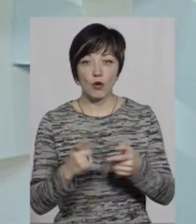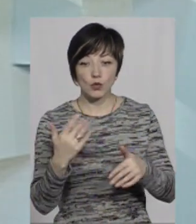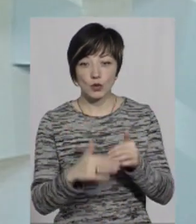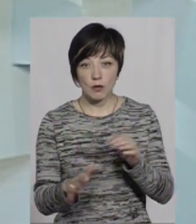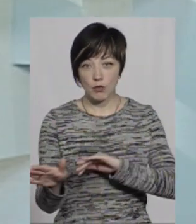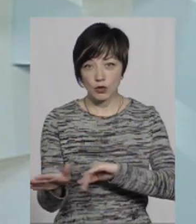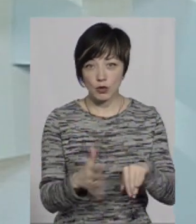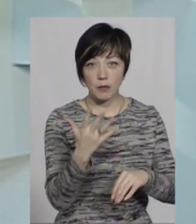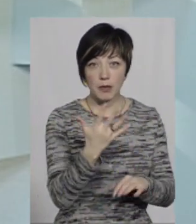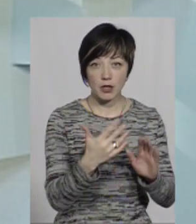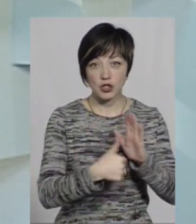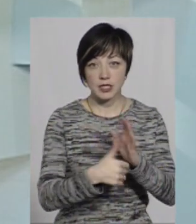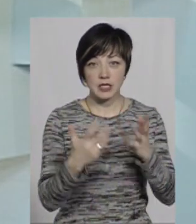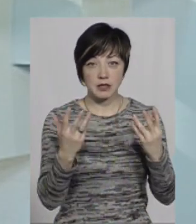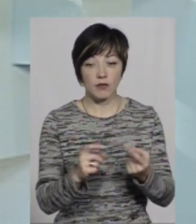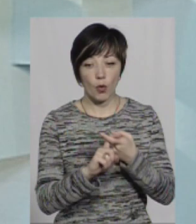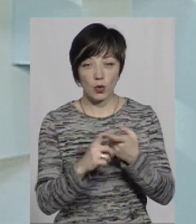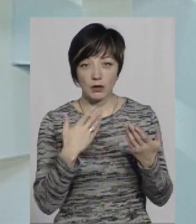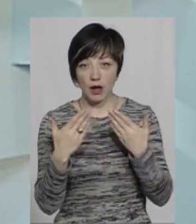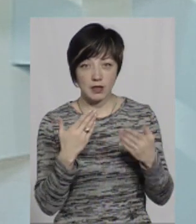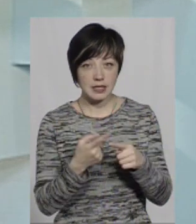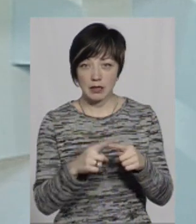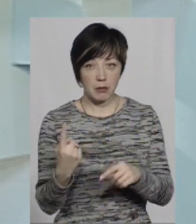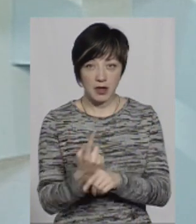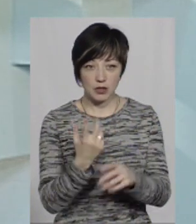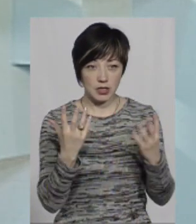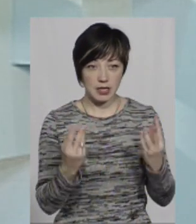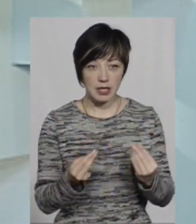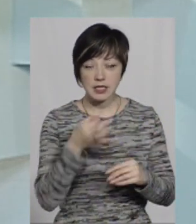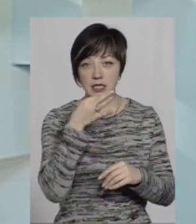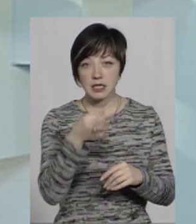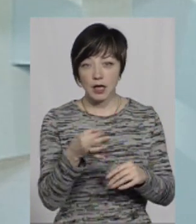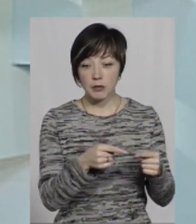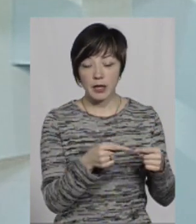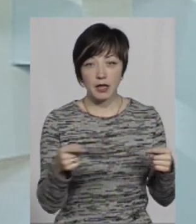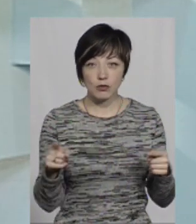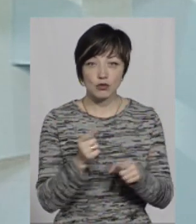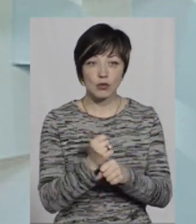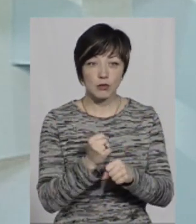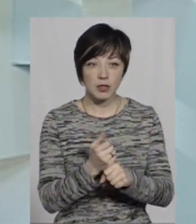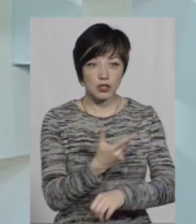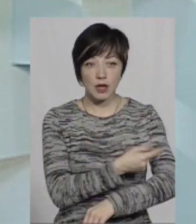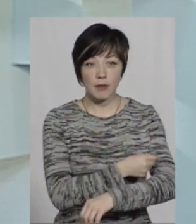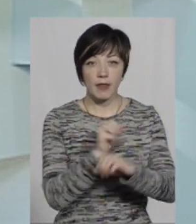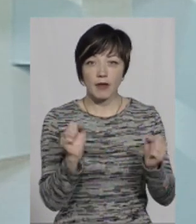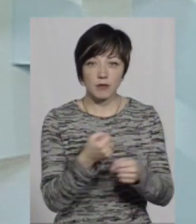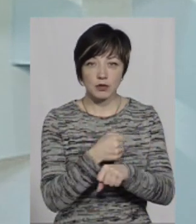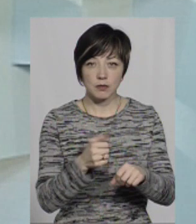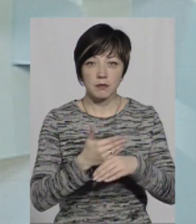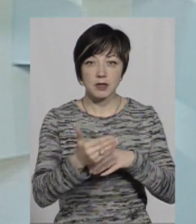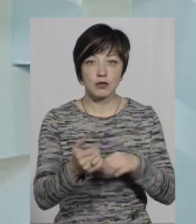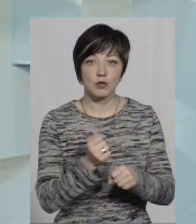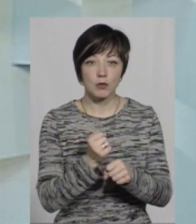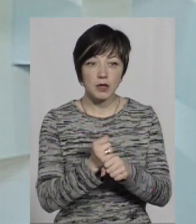а вже пройшло 5-6 днів контакту, це вже не перший день. І сказати в цей період, що зробіть, щеплення теж